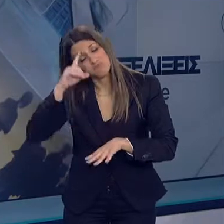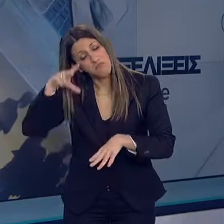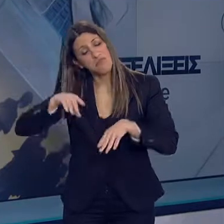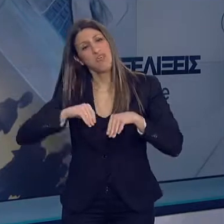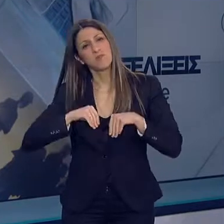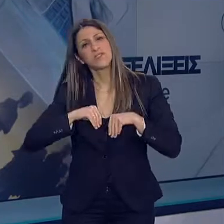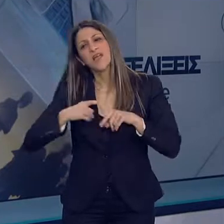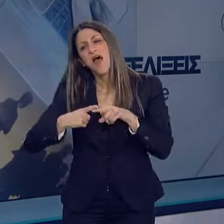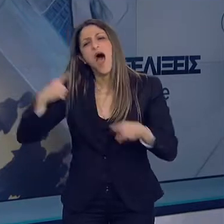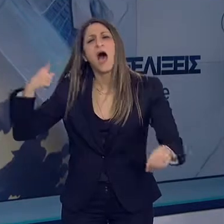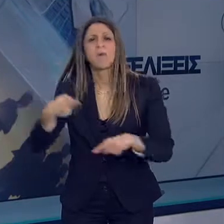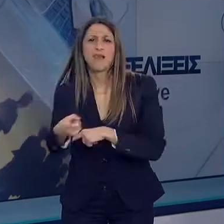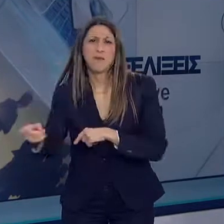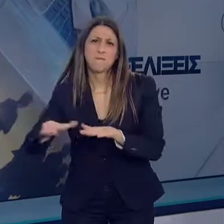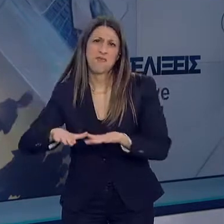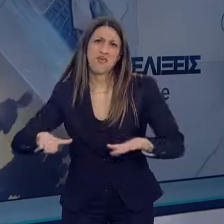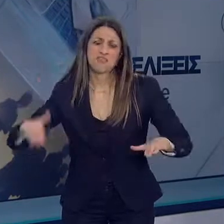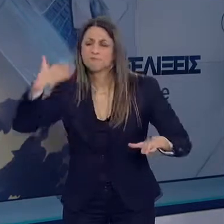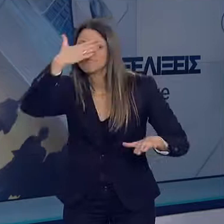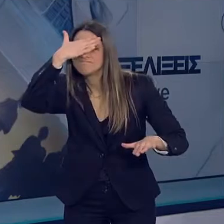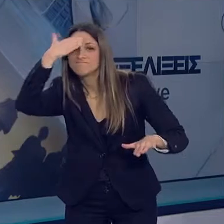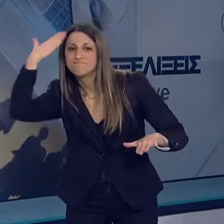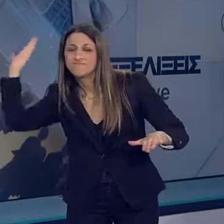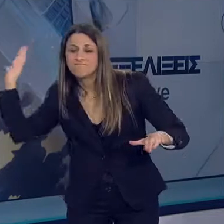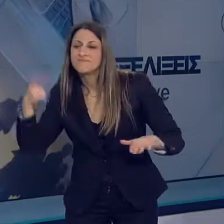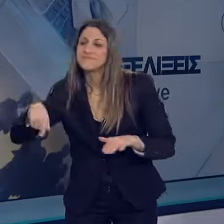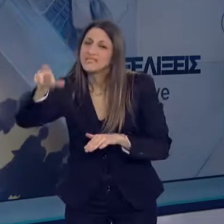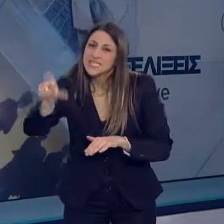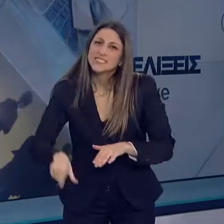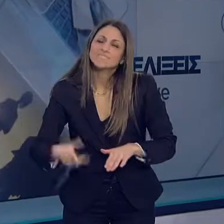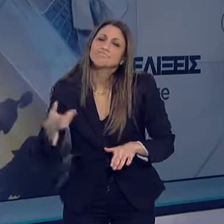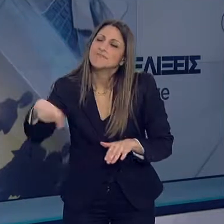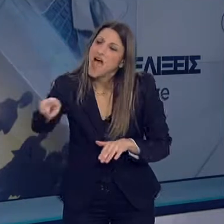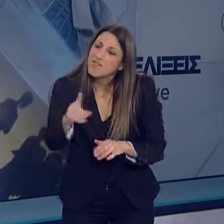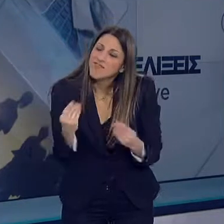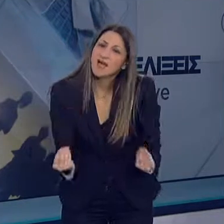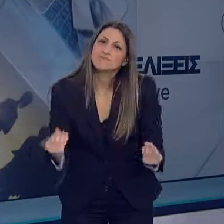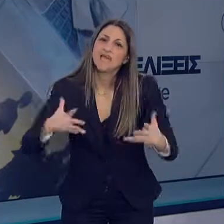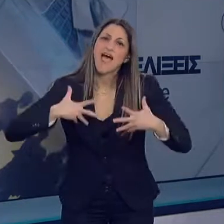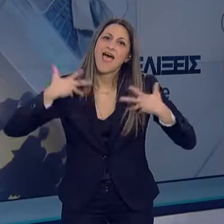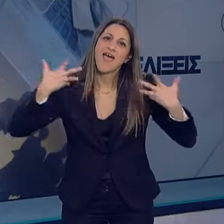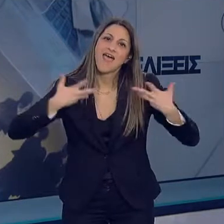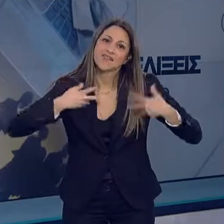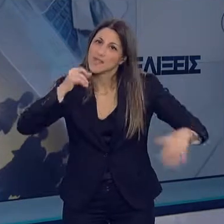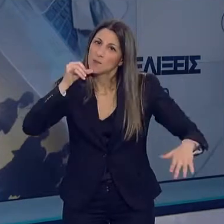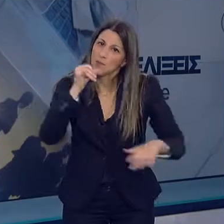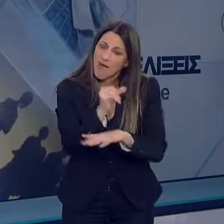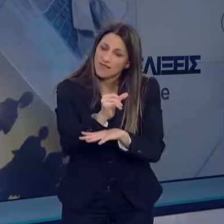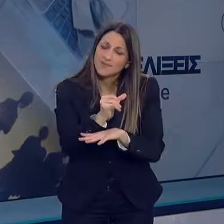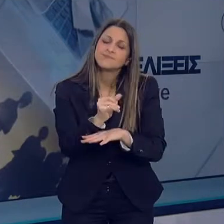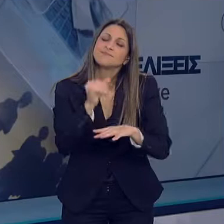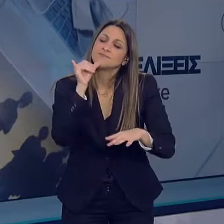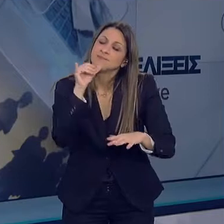όπως έγραψε κάποτε ένας μεγάλος, σαν ομορφούλικα πουλάκια, εύπιστα και ευτυχισμένα στην πιο δύσκολη